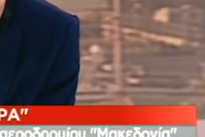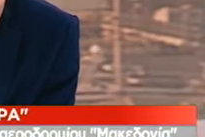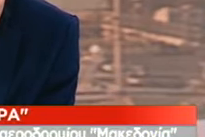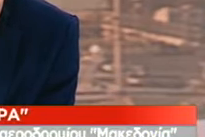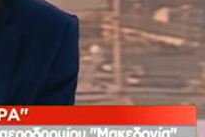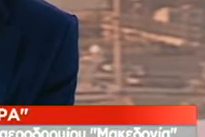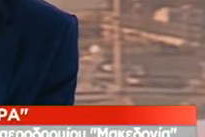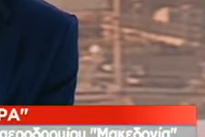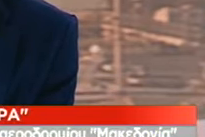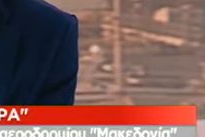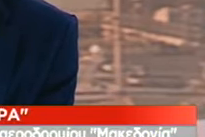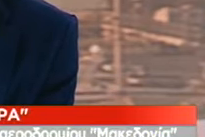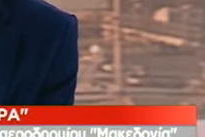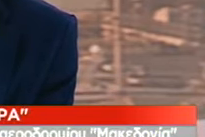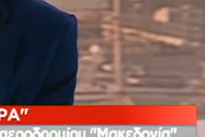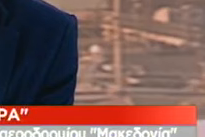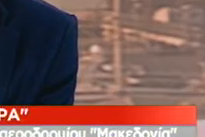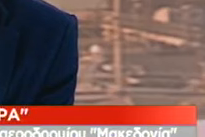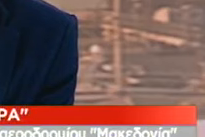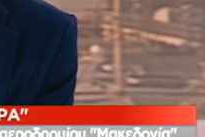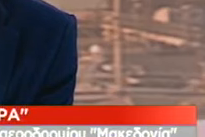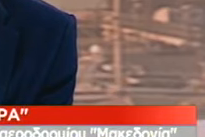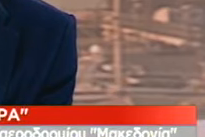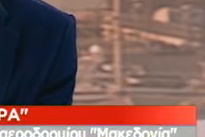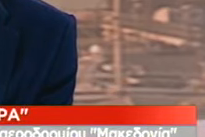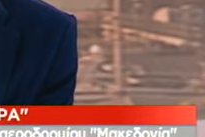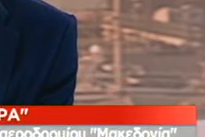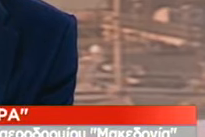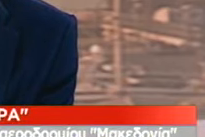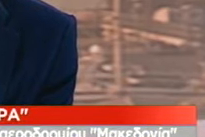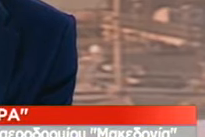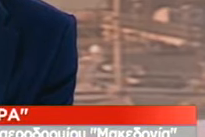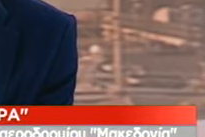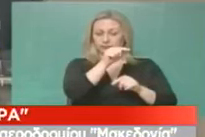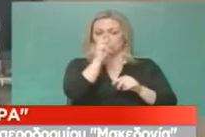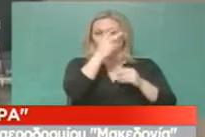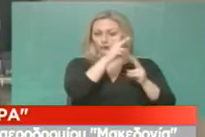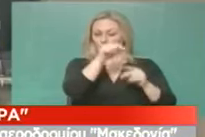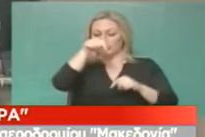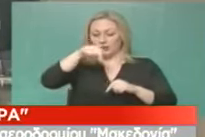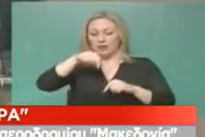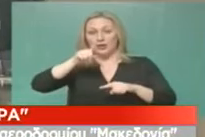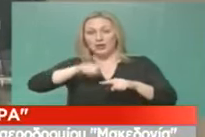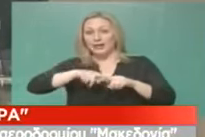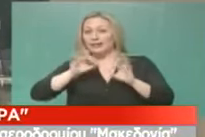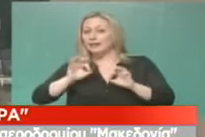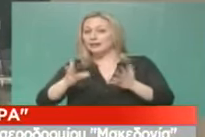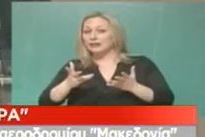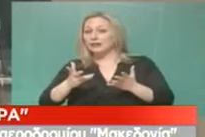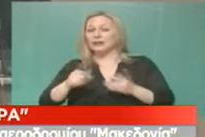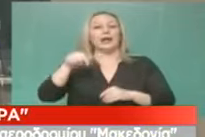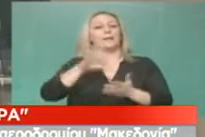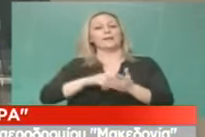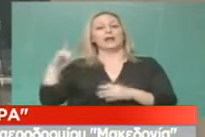Μπασκετμπολίστας που μπήκε στο Hall of Fame το Αμερικάνικο. Έτσι είναι. Και τον τιμούν όλοι οι Έλληνες. Αυτό είναι γεγονός, που λέτε. Λοιπόν, αυτό είναι γεγονός. Κύριε Δήμαρχε.